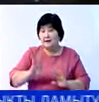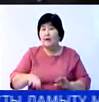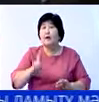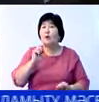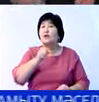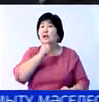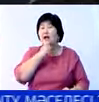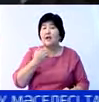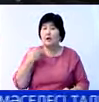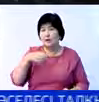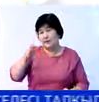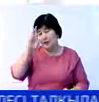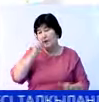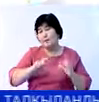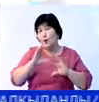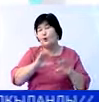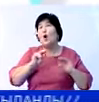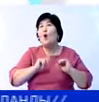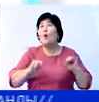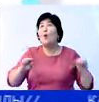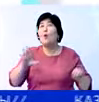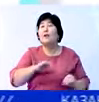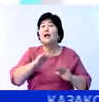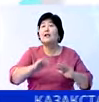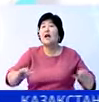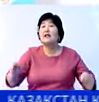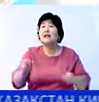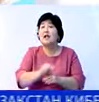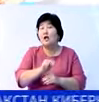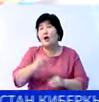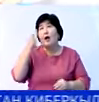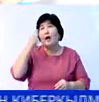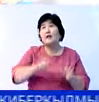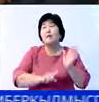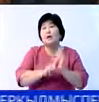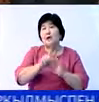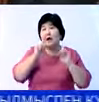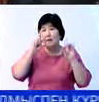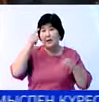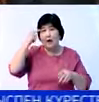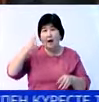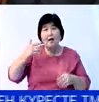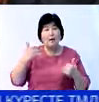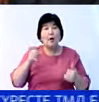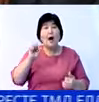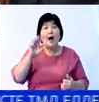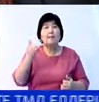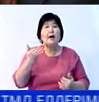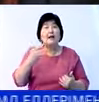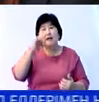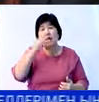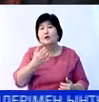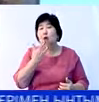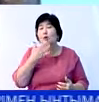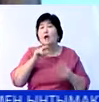Қортататындағы Қызылорда мемлекеттік университетінде оқытушы болып шәкірт тәрбиеледі. Ғылымның жолына түскен белгілі ғалым бүгінде Абай атындағы Қазақ